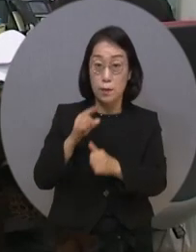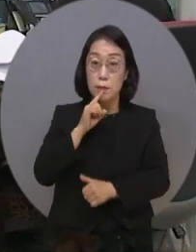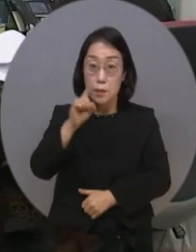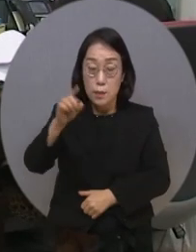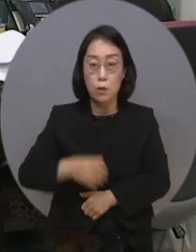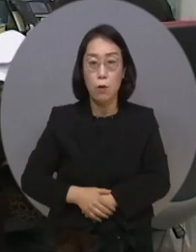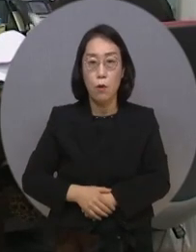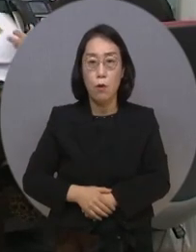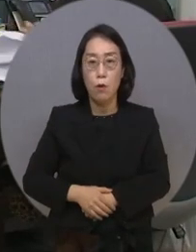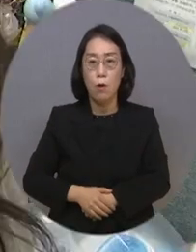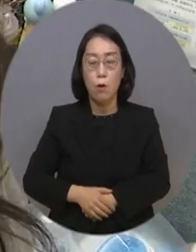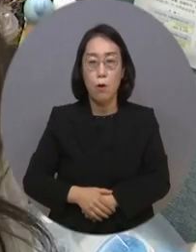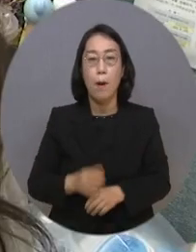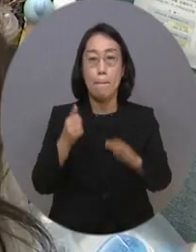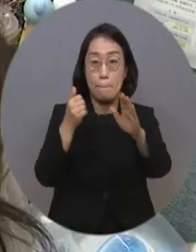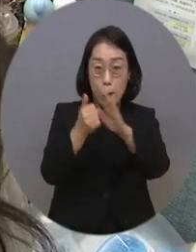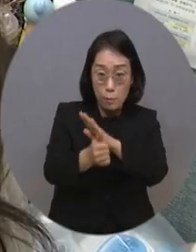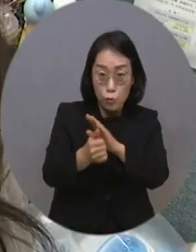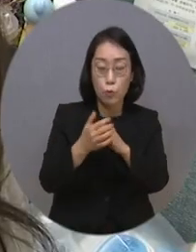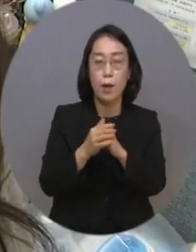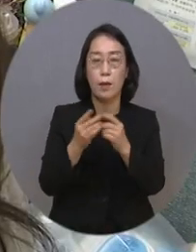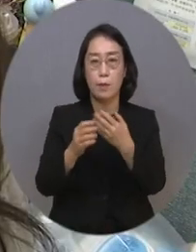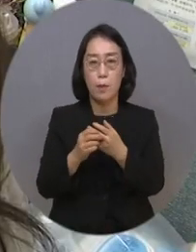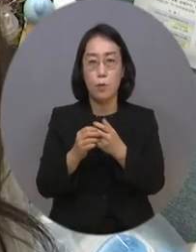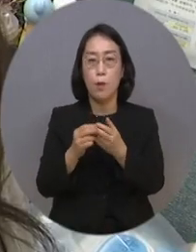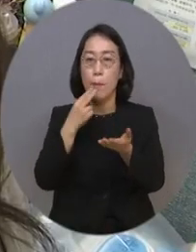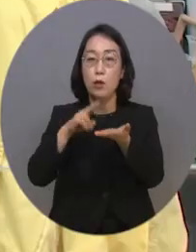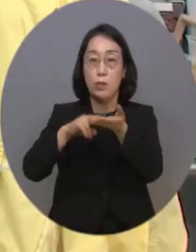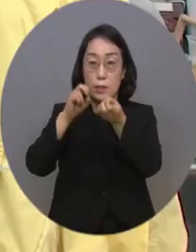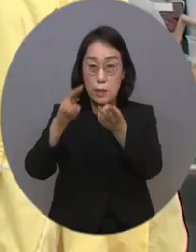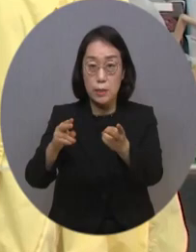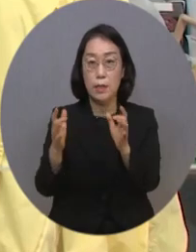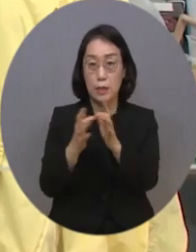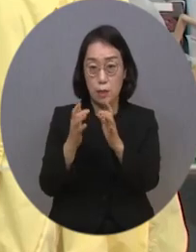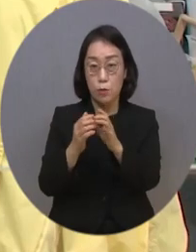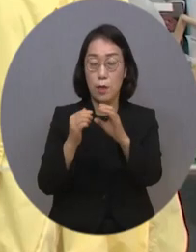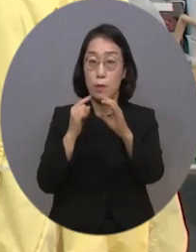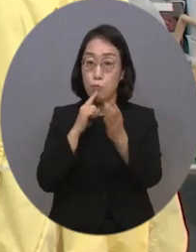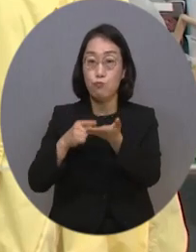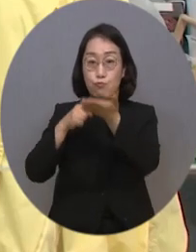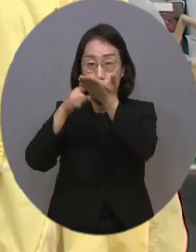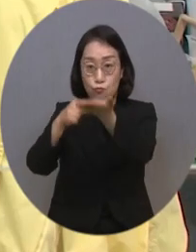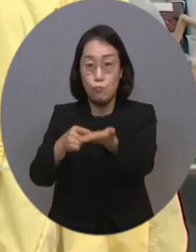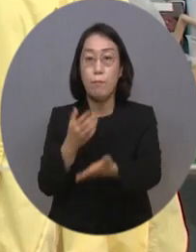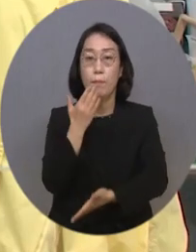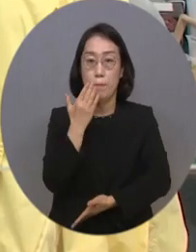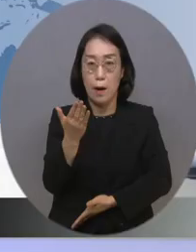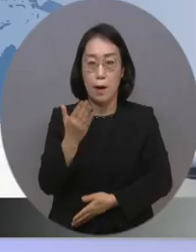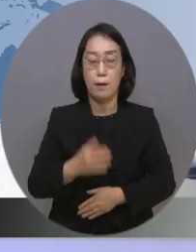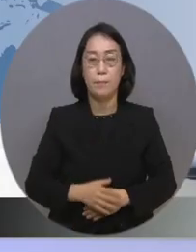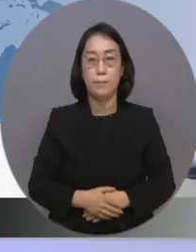지역본부 또는 지사에 방문하거나 우편 또는 이신고 시스템을 통해 할 수 있습니다.